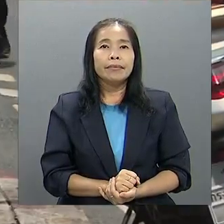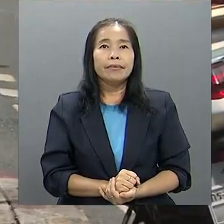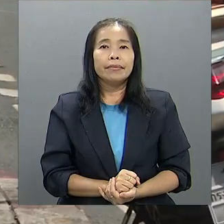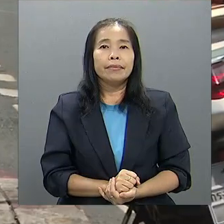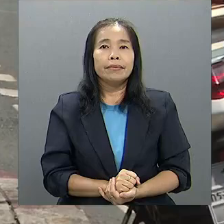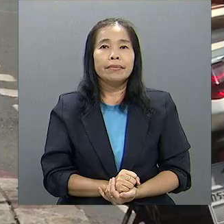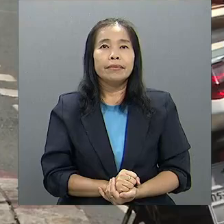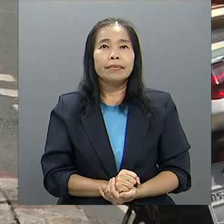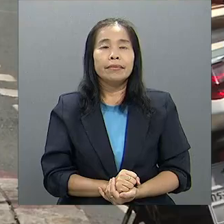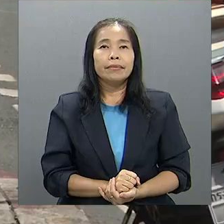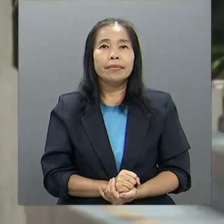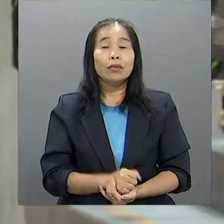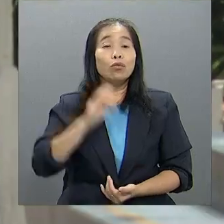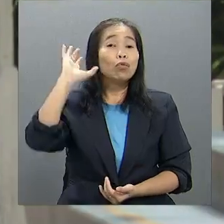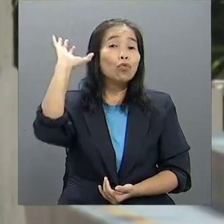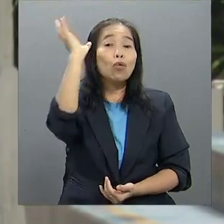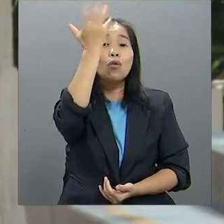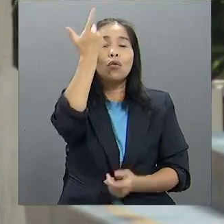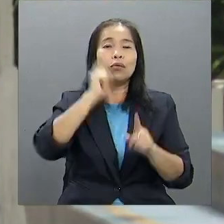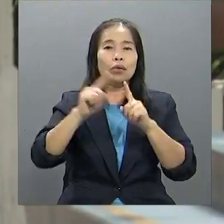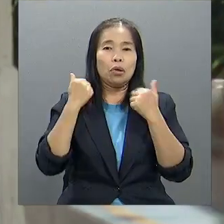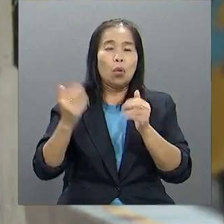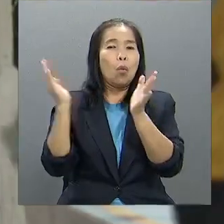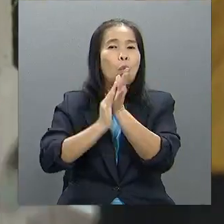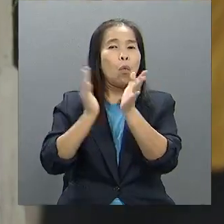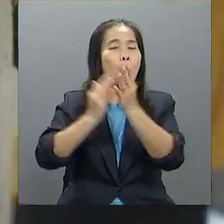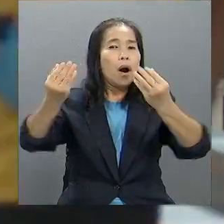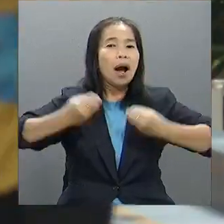ทั่วโลกเนี่ยเขาชื่นชมเราเรื่องการที่เราส